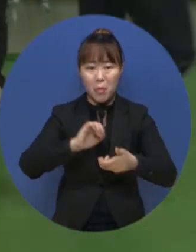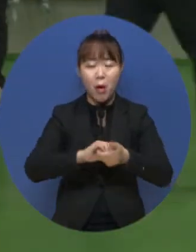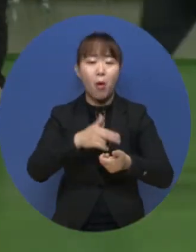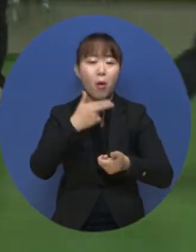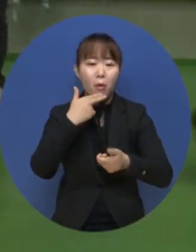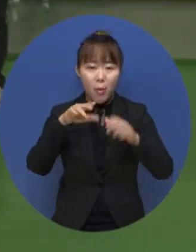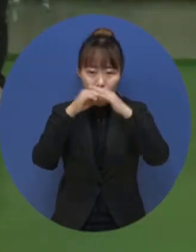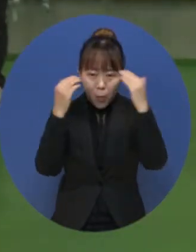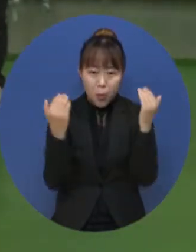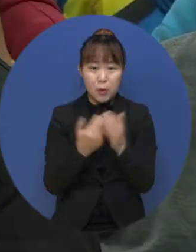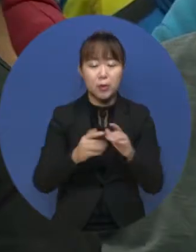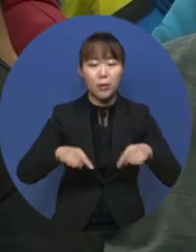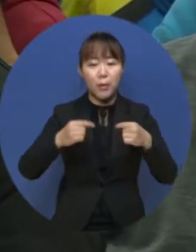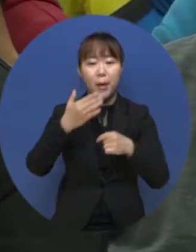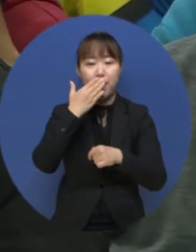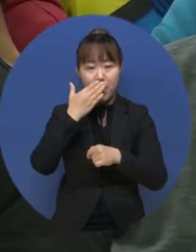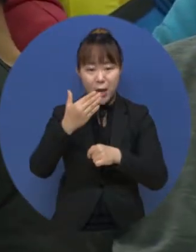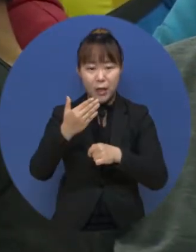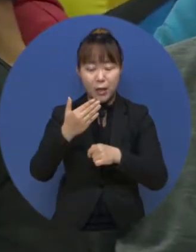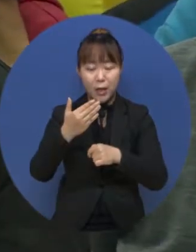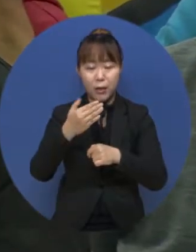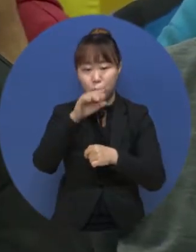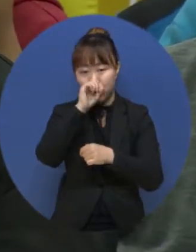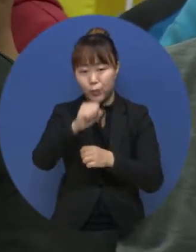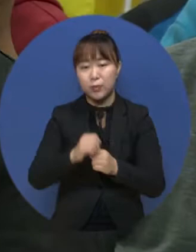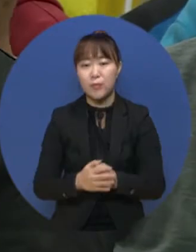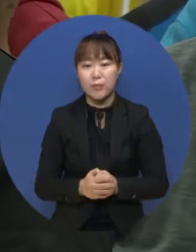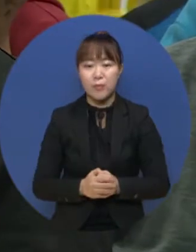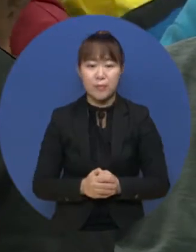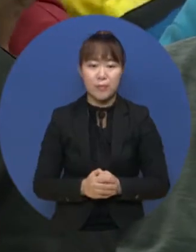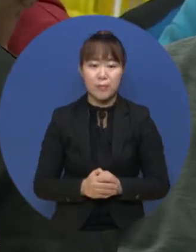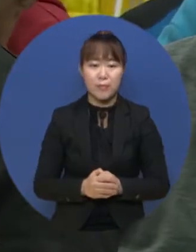않고 즐길 수 있는 것이 가장 큰 특징입니다.